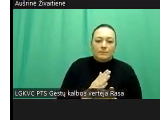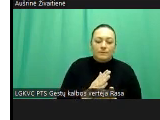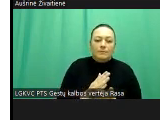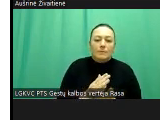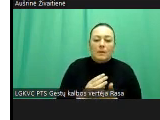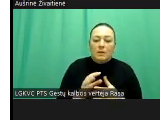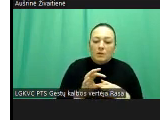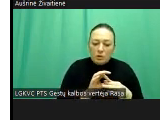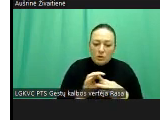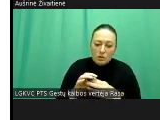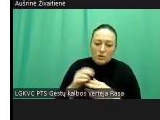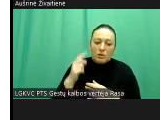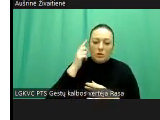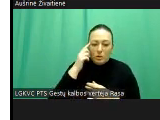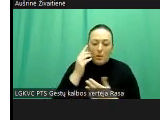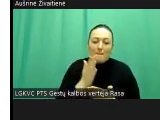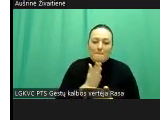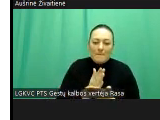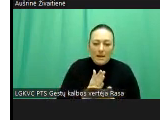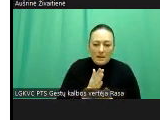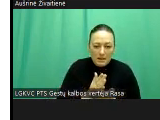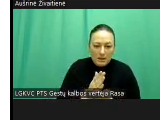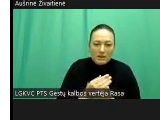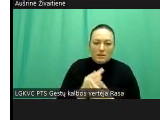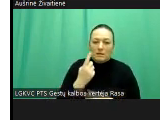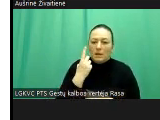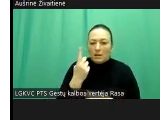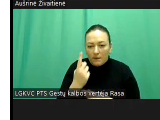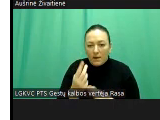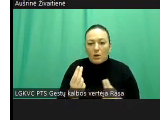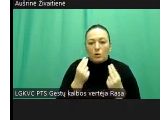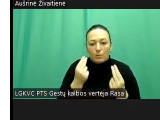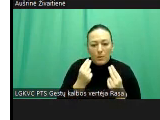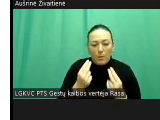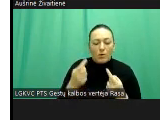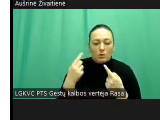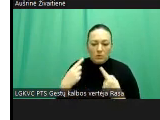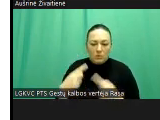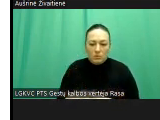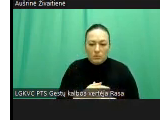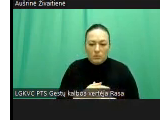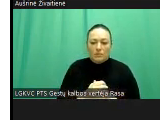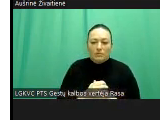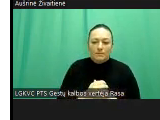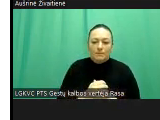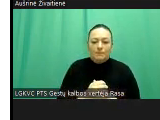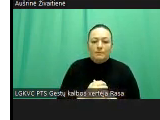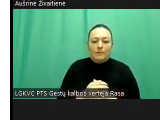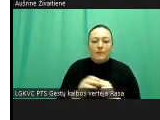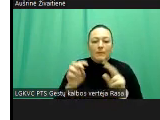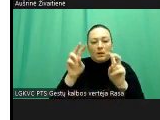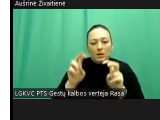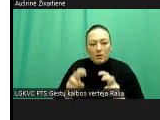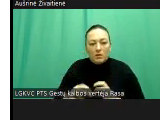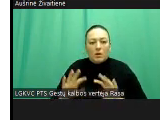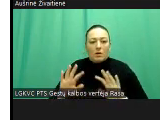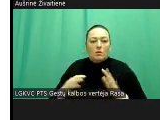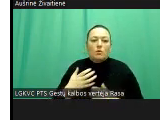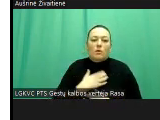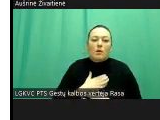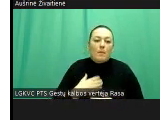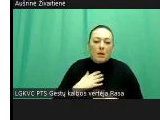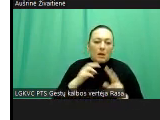tarpusavę susijęs žinios ir įgūdžiai iš daugiau negu vieno dalyko srities. Ištiriant kažkokią tai pagrindinę